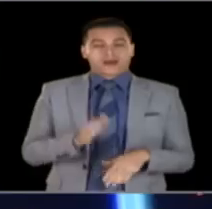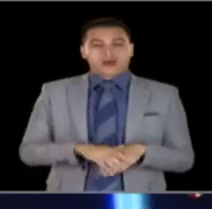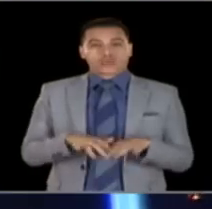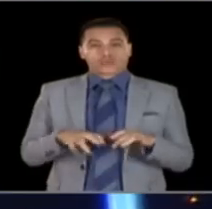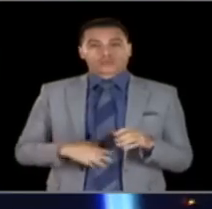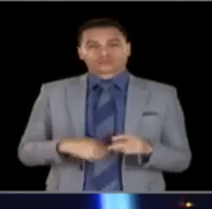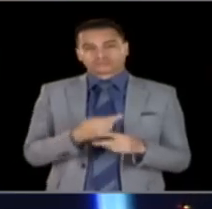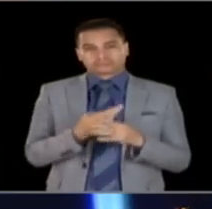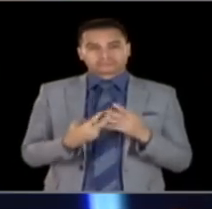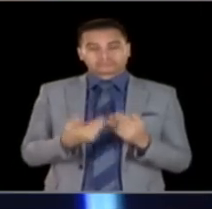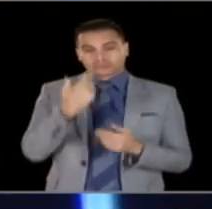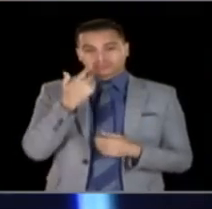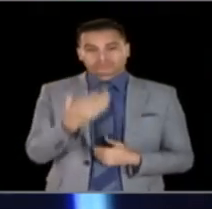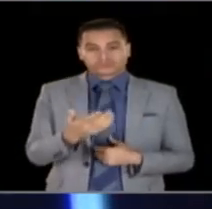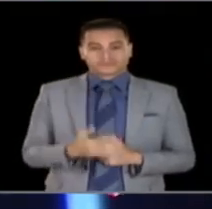والسؤال هو